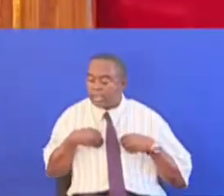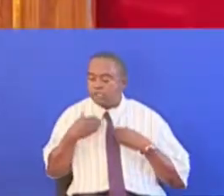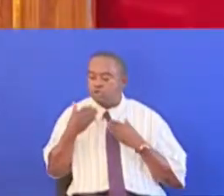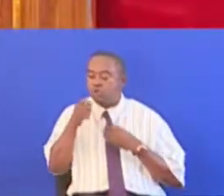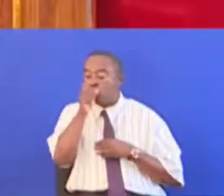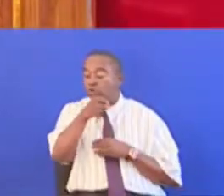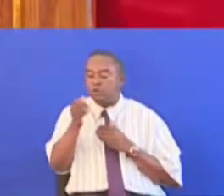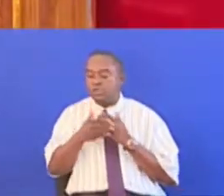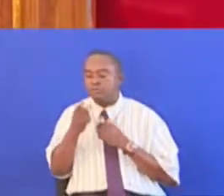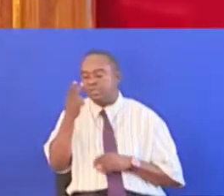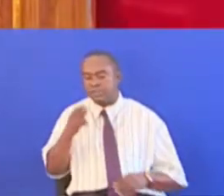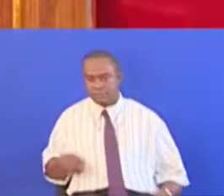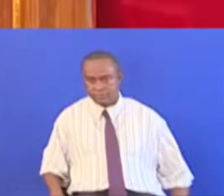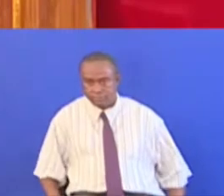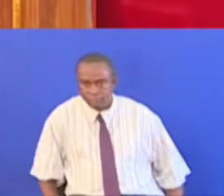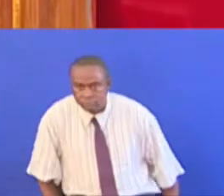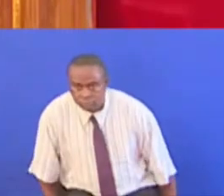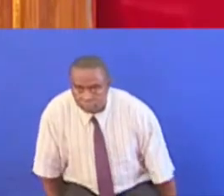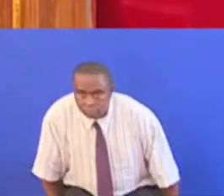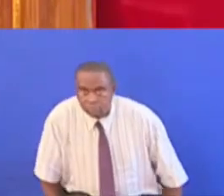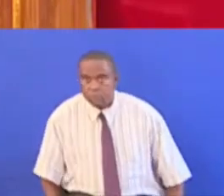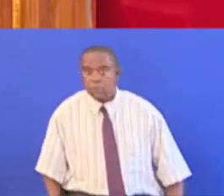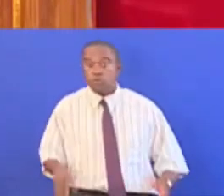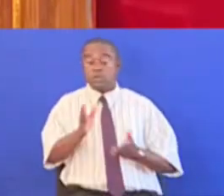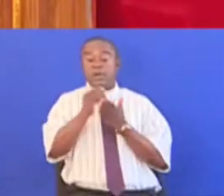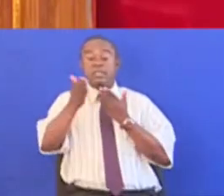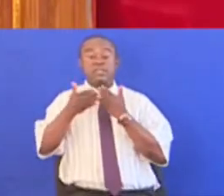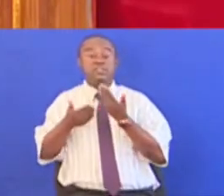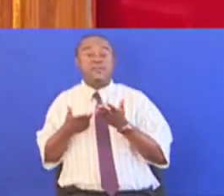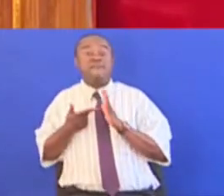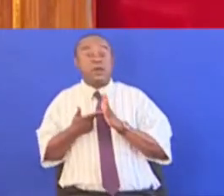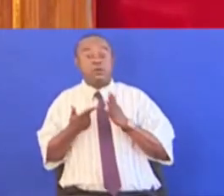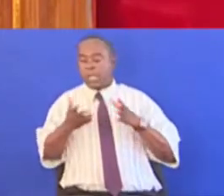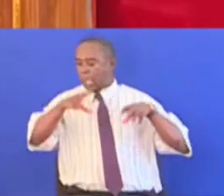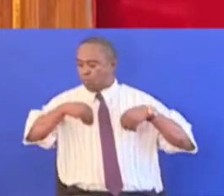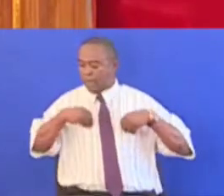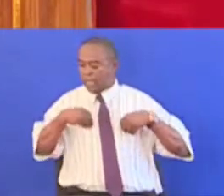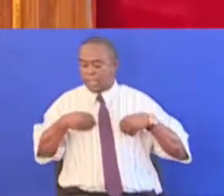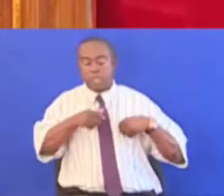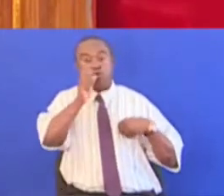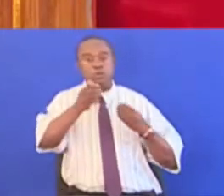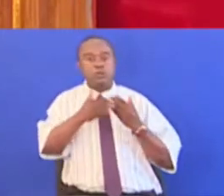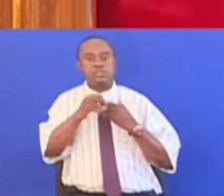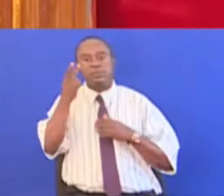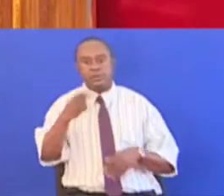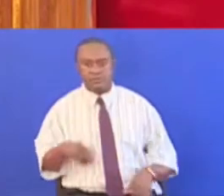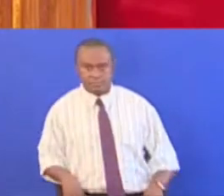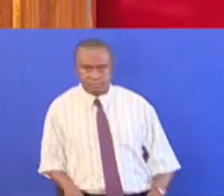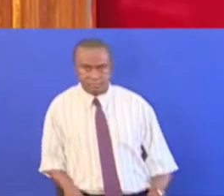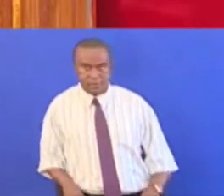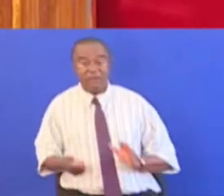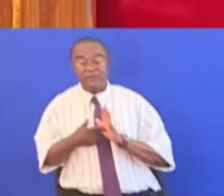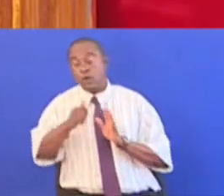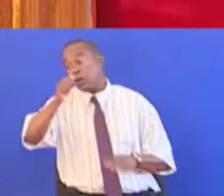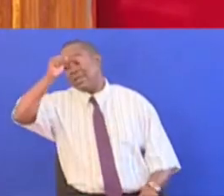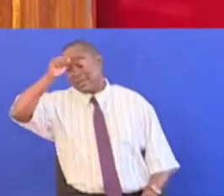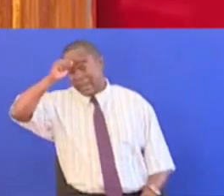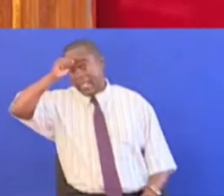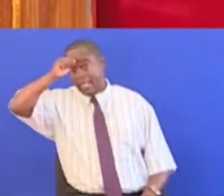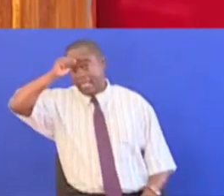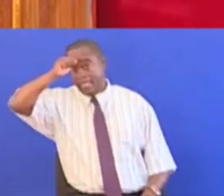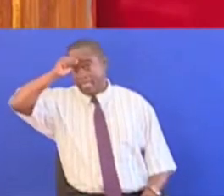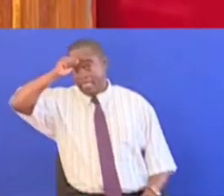pia zipo nchi ambazo zina diaspora wengi sana duniani ambazo pia haziruhusu uraia pacha. Mfano mzuri ni India. Hakuna